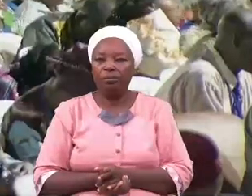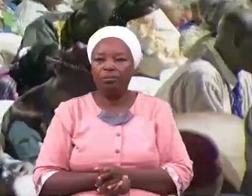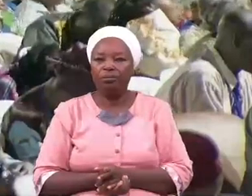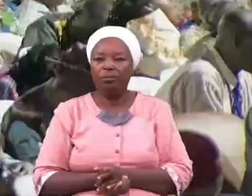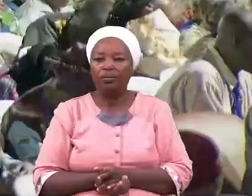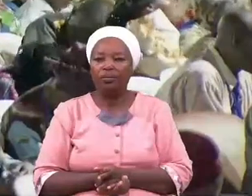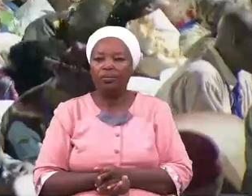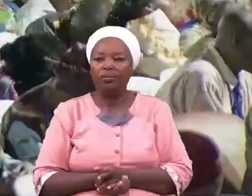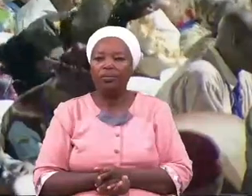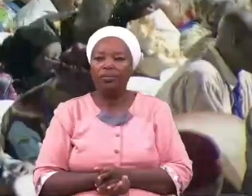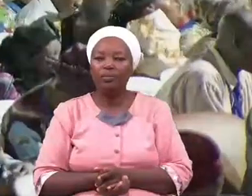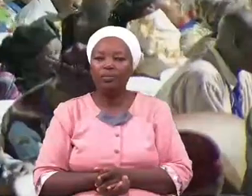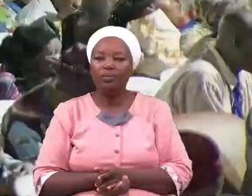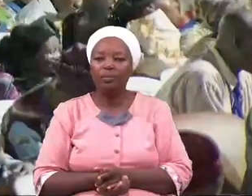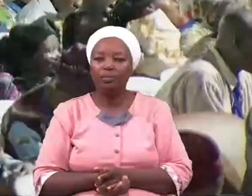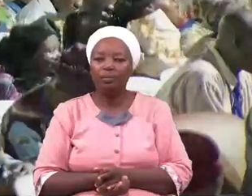vous.